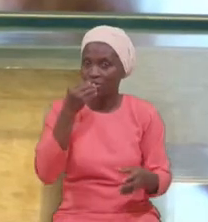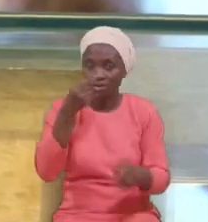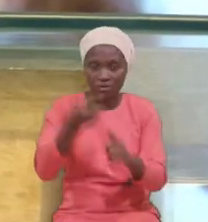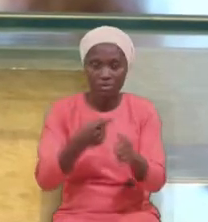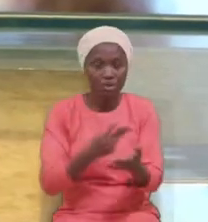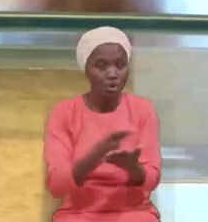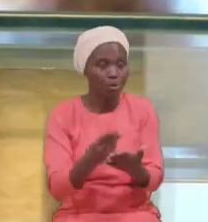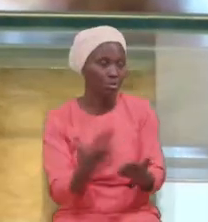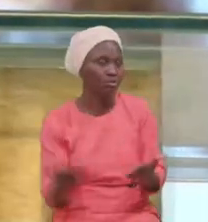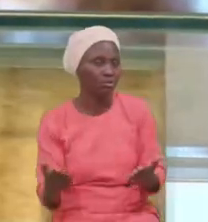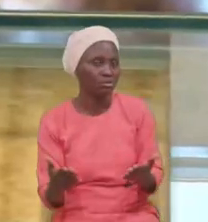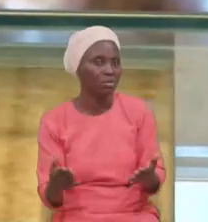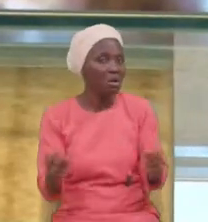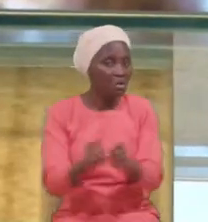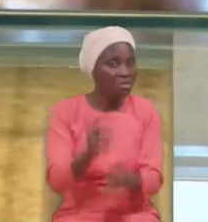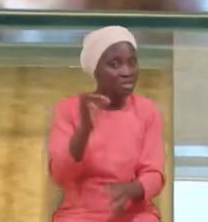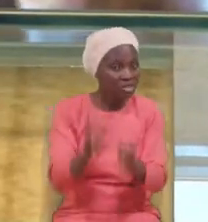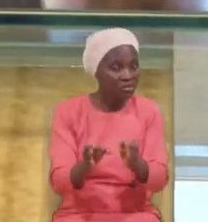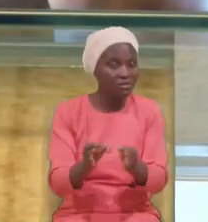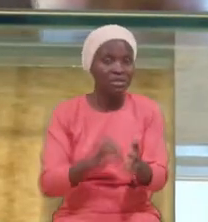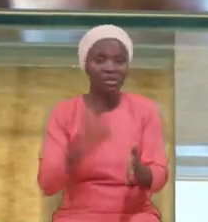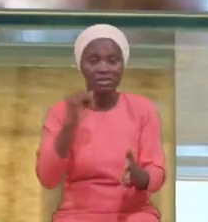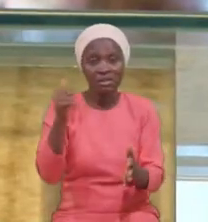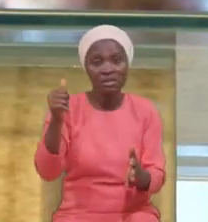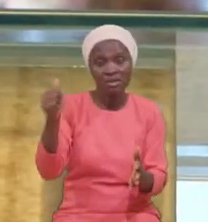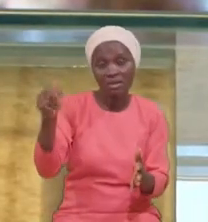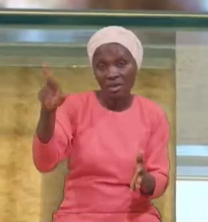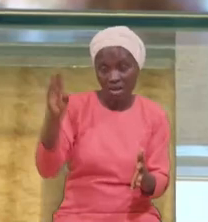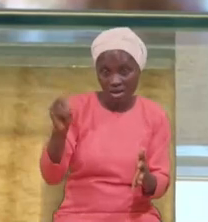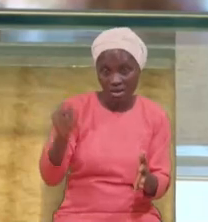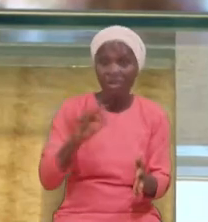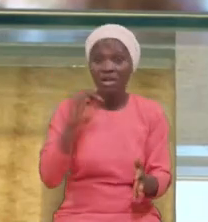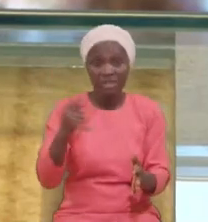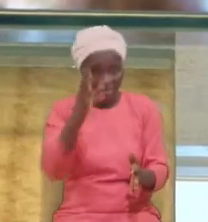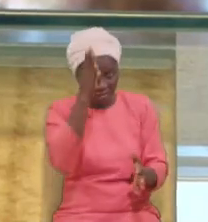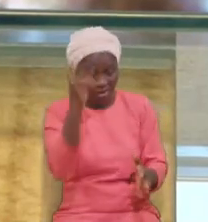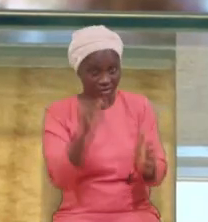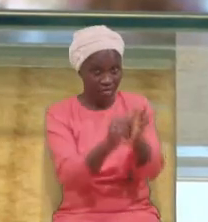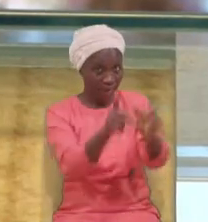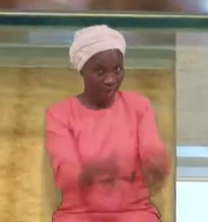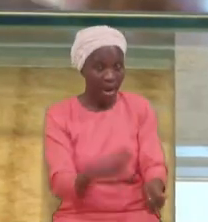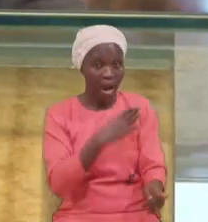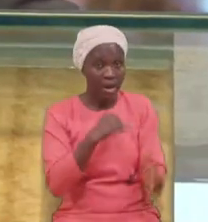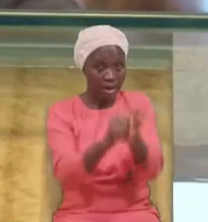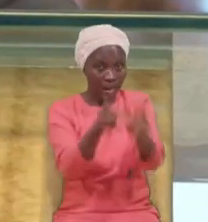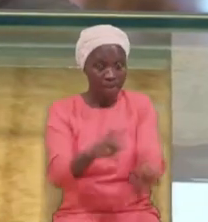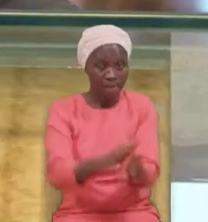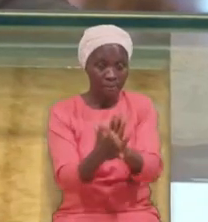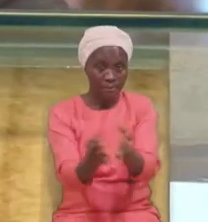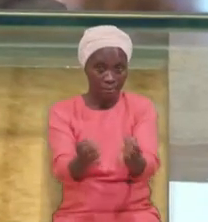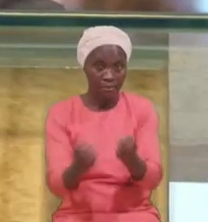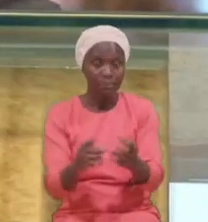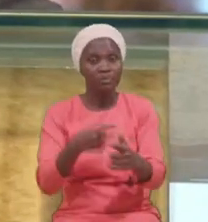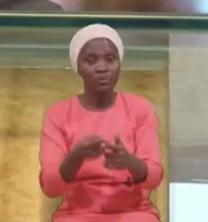soit le parentage, même si Aaron est son parent, est son père et qu'il est devenu lèpre, alors